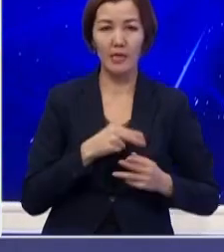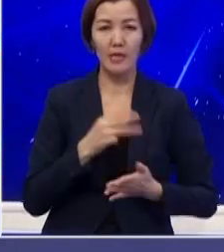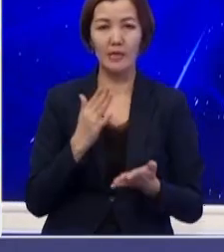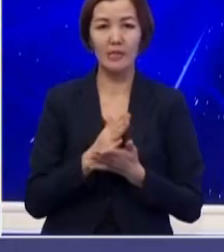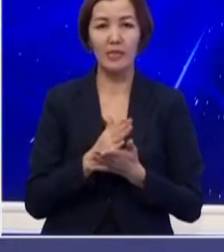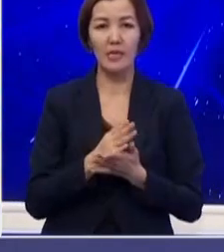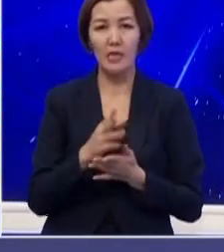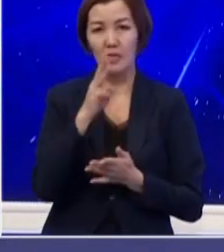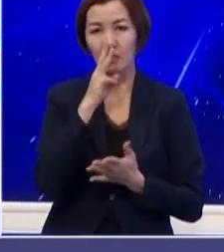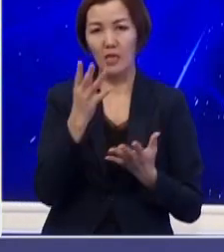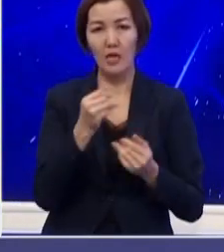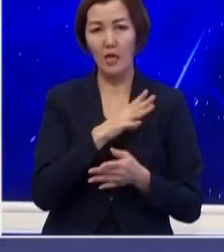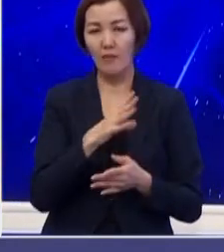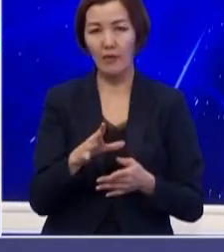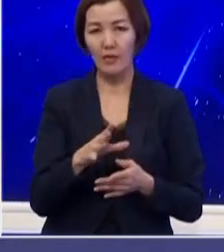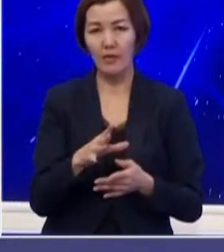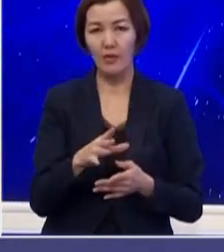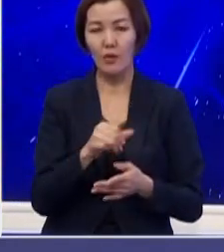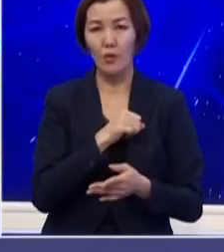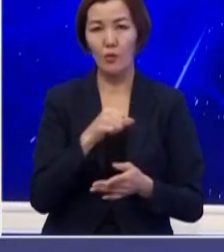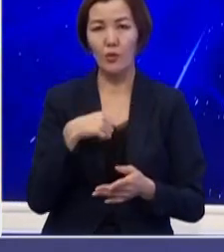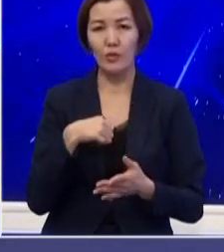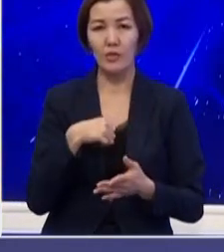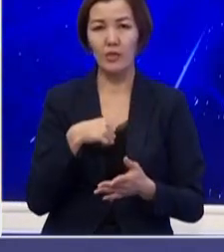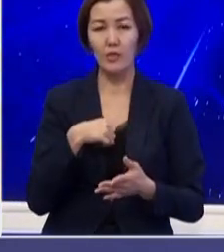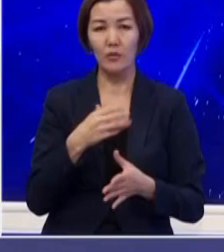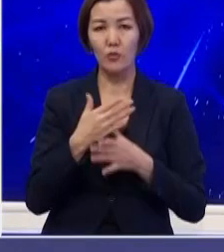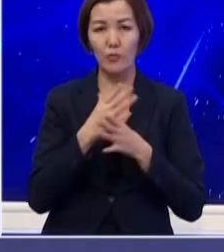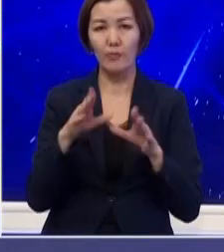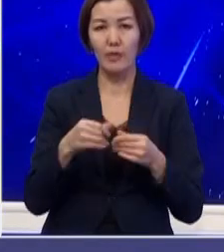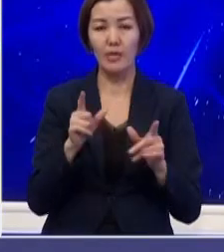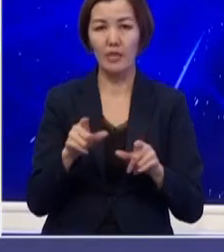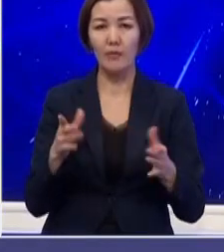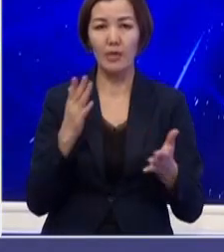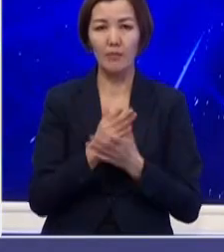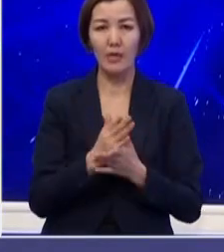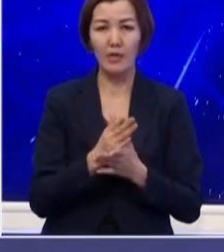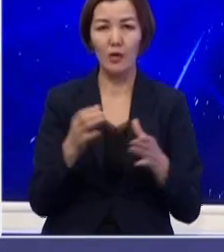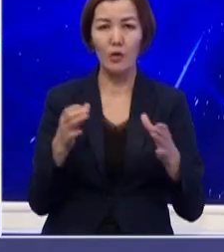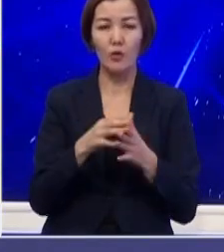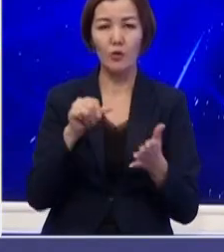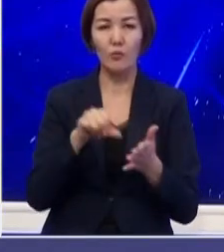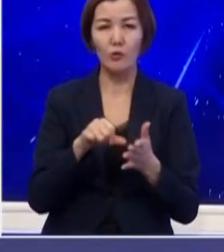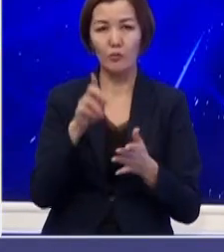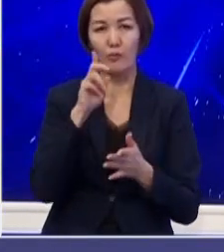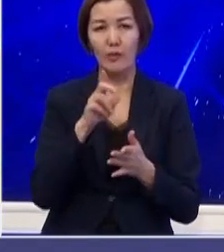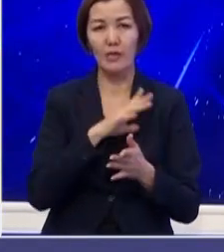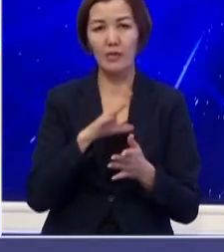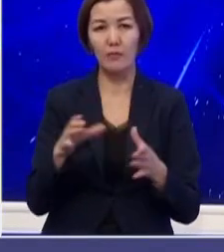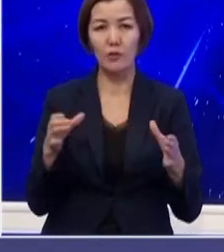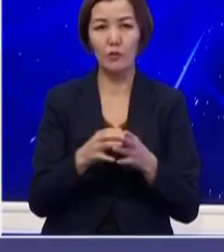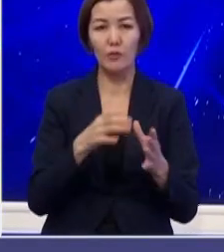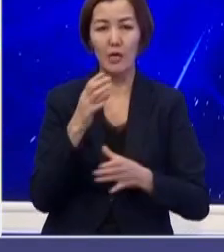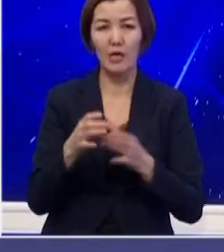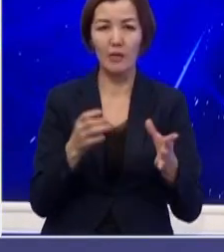еш жерден жалақыда алмайды, тек өздерінің пайдасы тисе дейтіндер. Ұйым мүшелері мемлекеттік емес ұйымның халықаралық мерекелік күніне